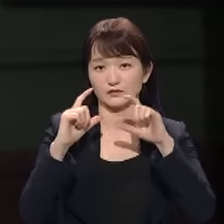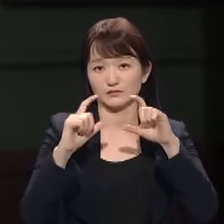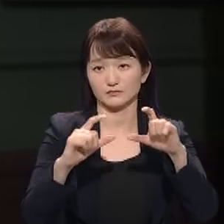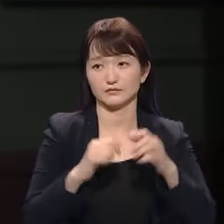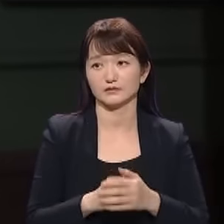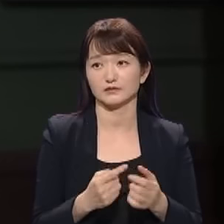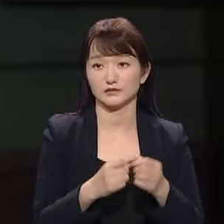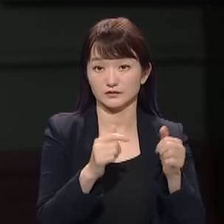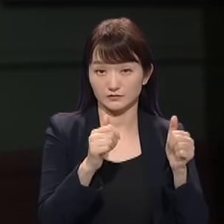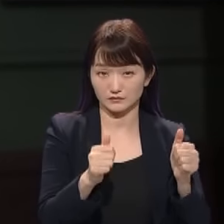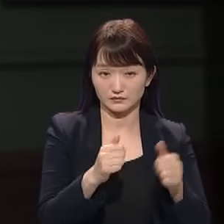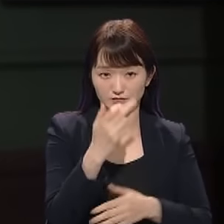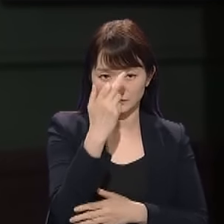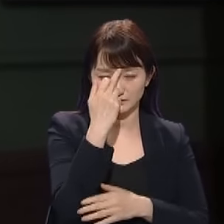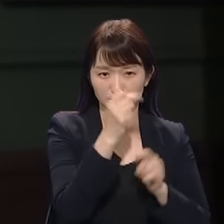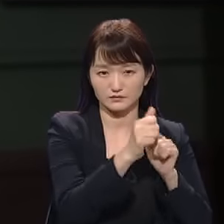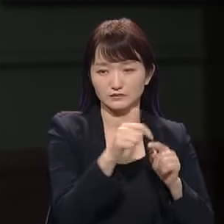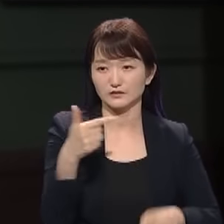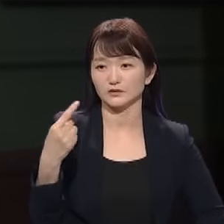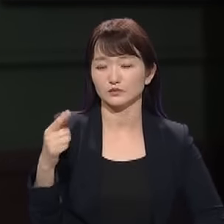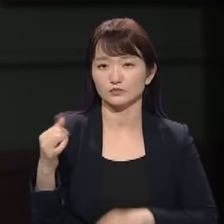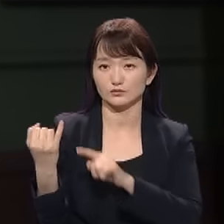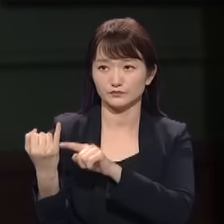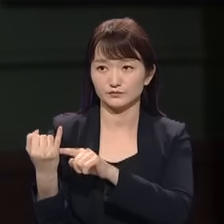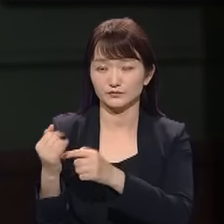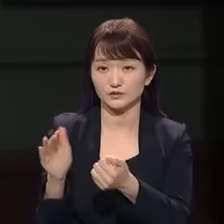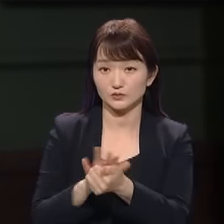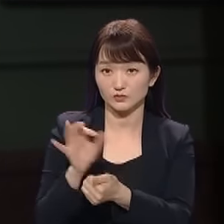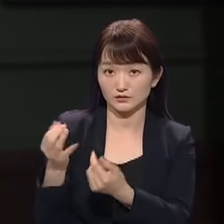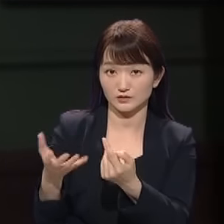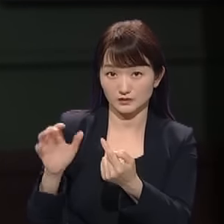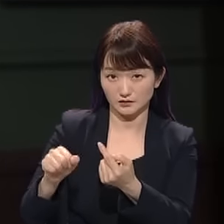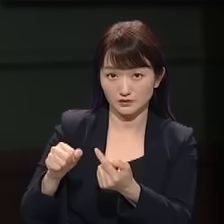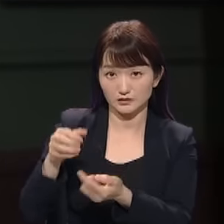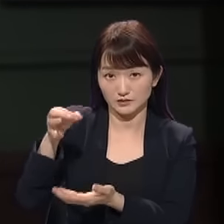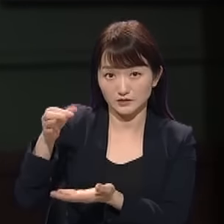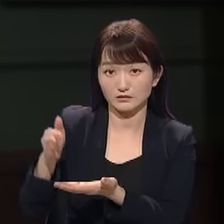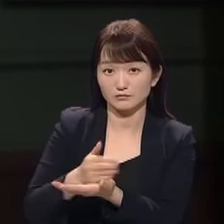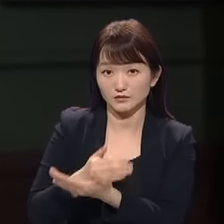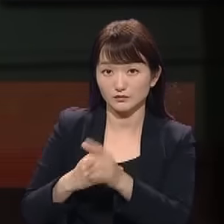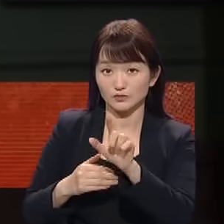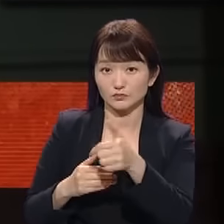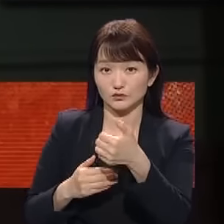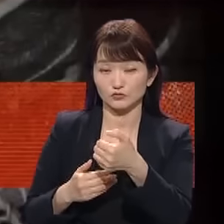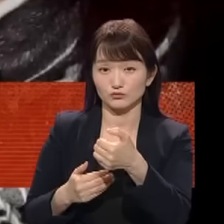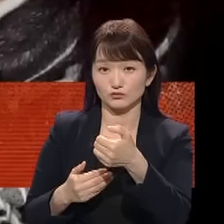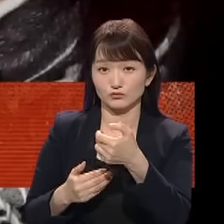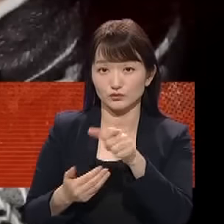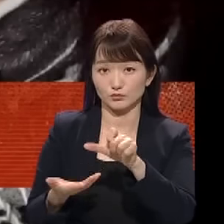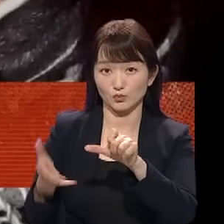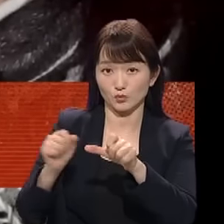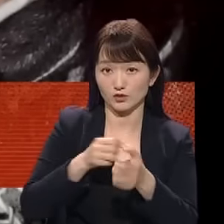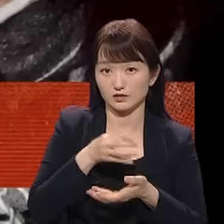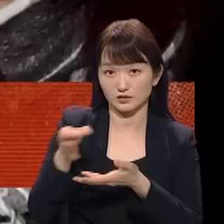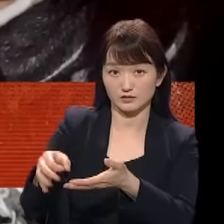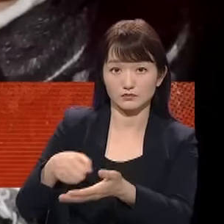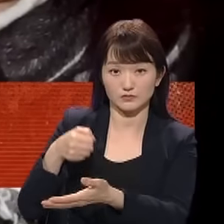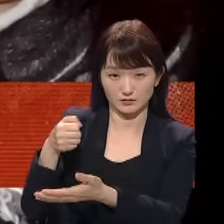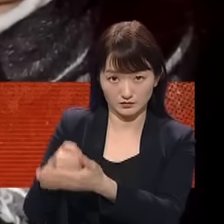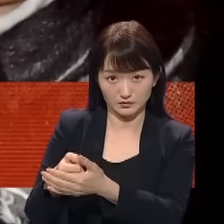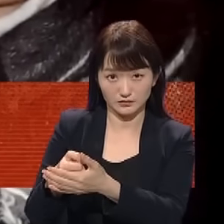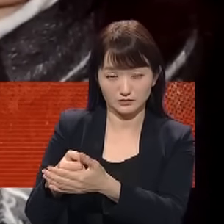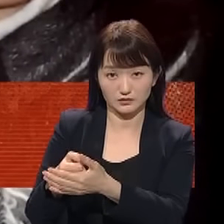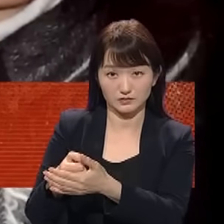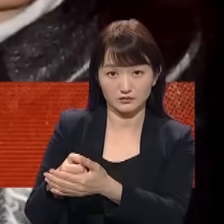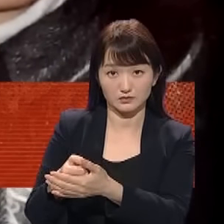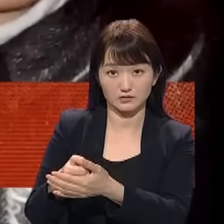최 회장이 노관장에게 위자료 명목으로 1억 원, 또 재산 분할로 665억 원을 지급하라고 판결했습니다.